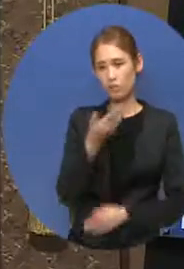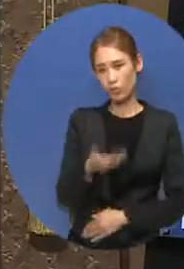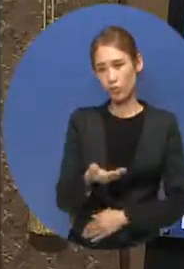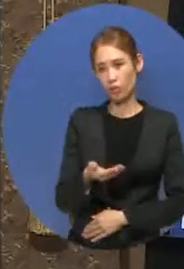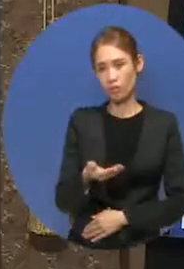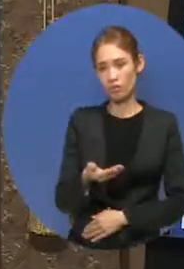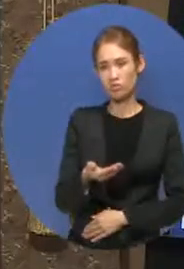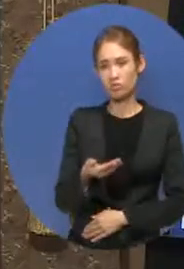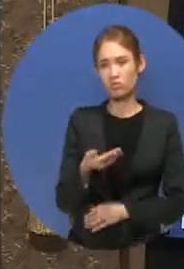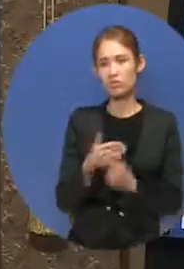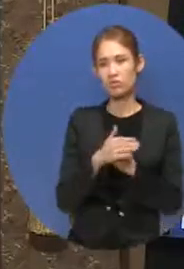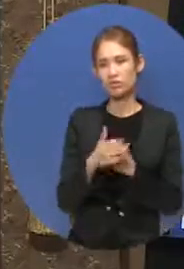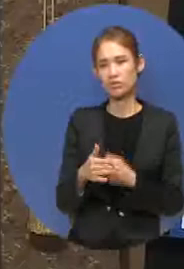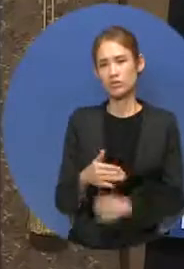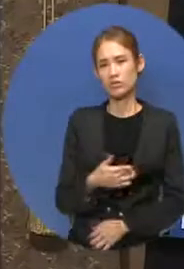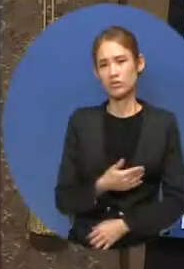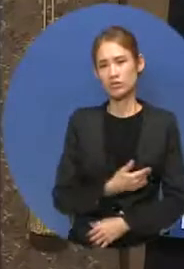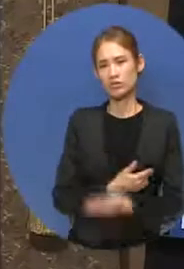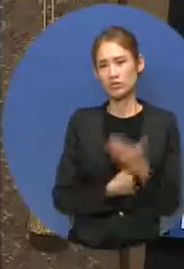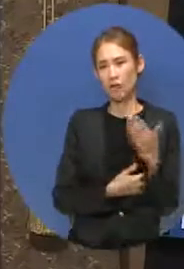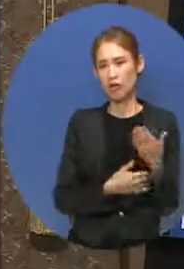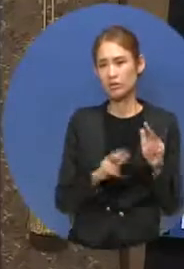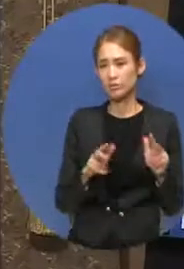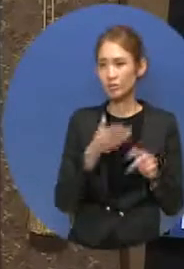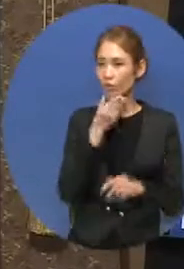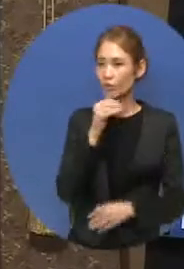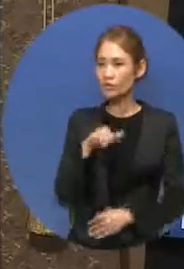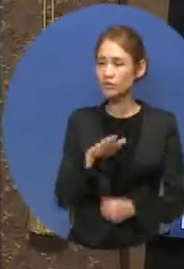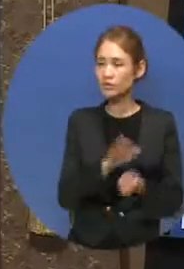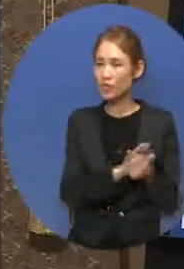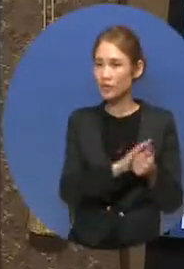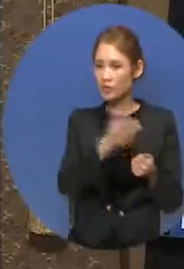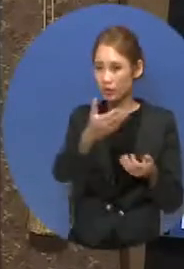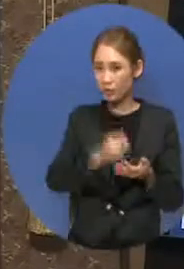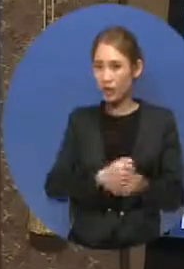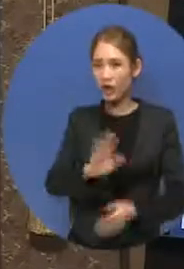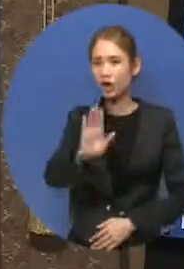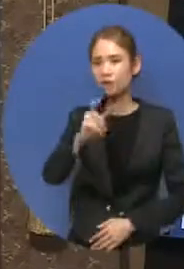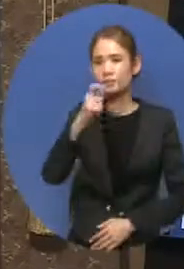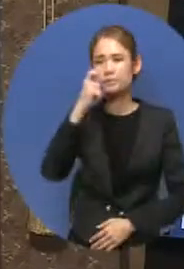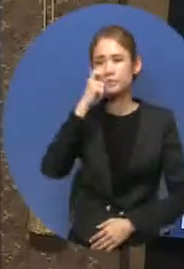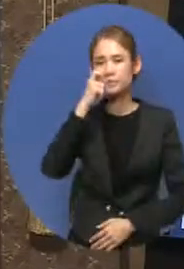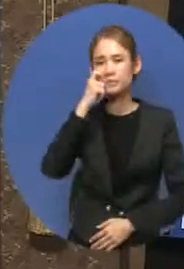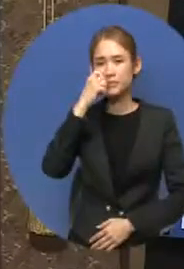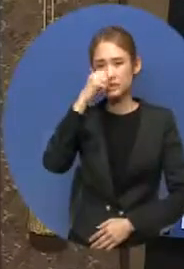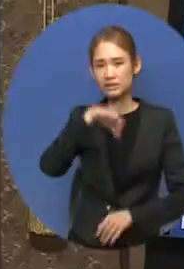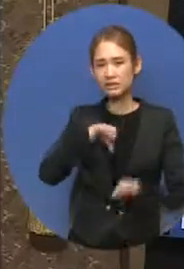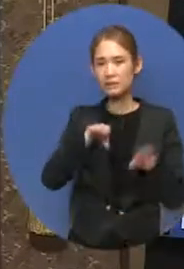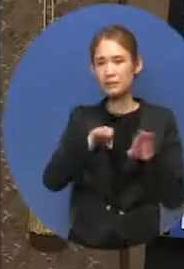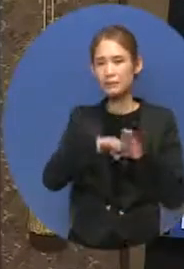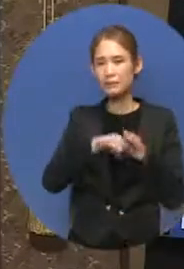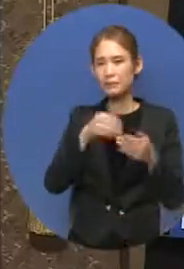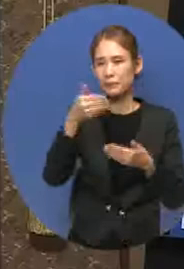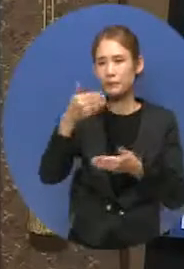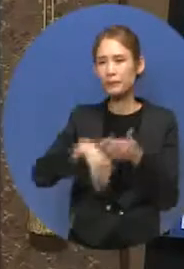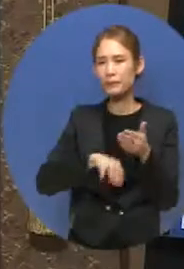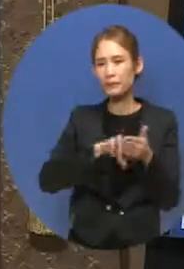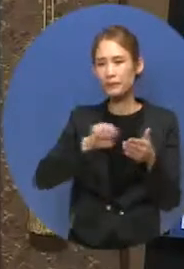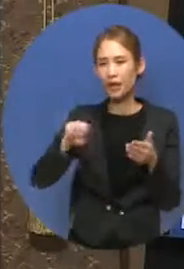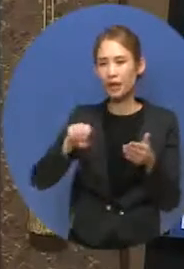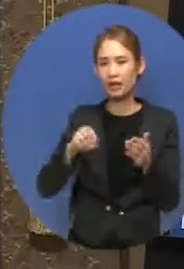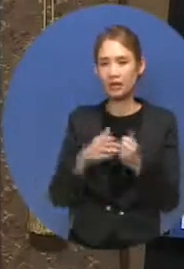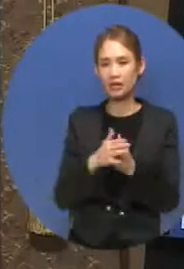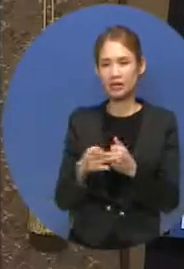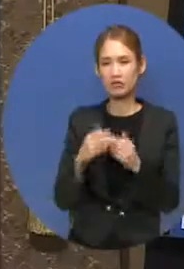없습니다. 있으니까요. 그러다 보니까 아, 당신은 지금 복지관에서 서비스를 받을 수 없습니다. 그냥 제외시켰던 거죠. 그런 분들이